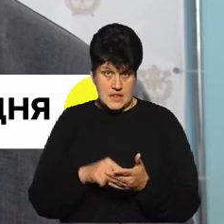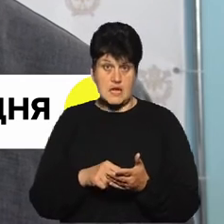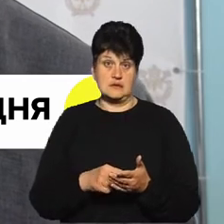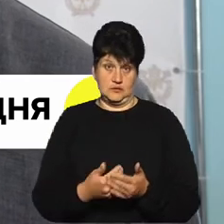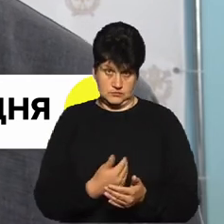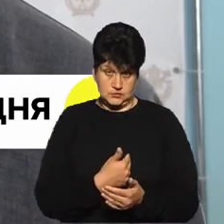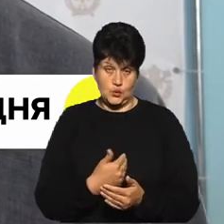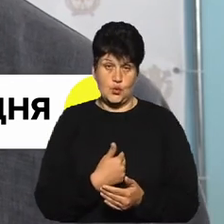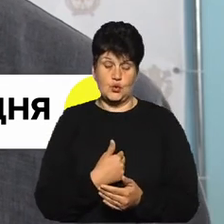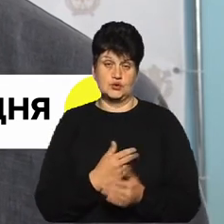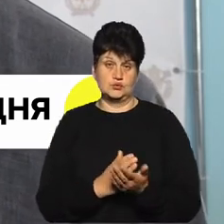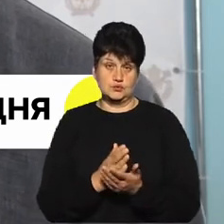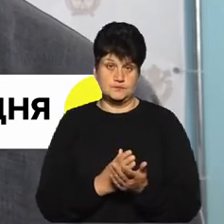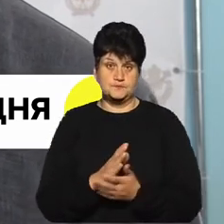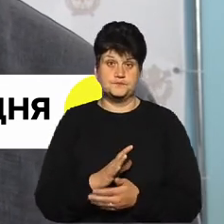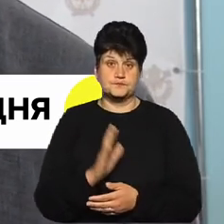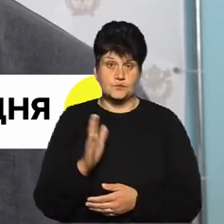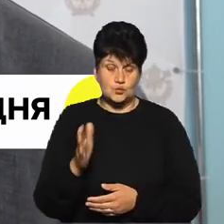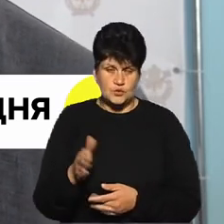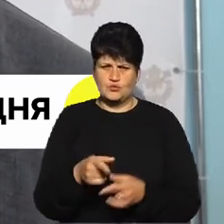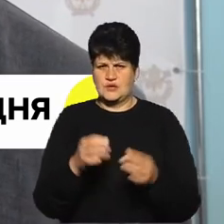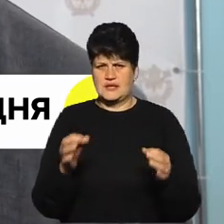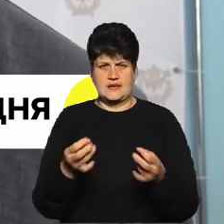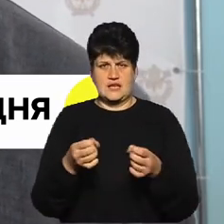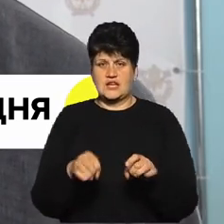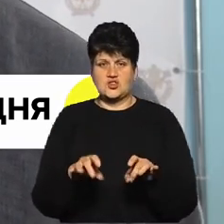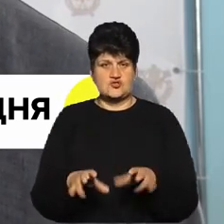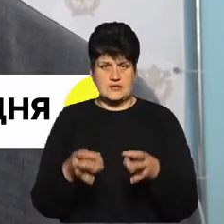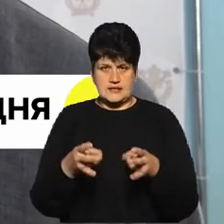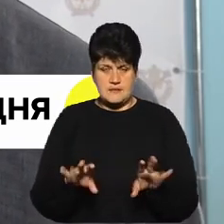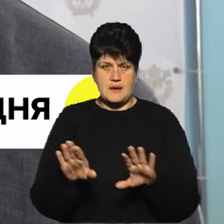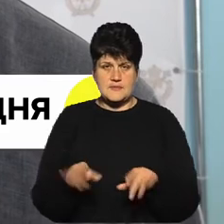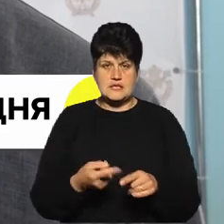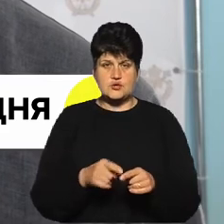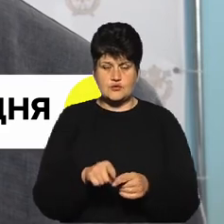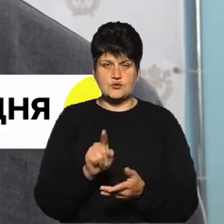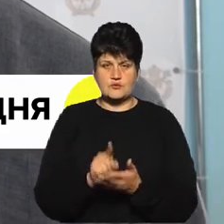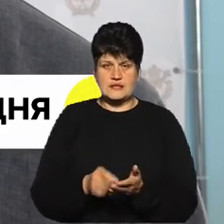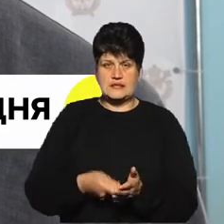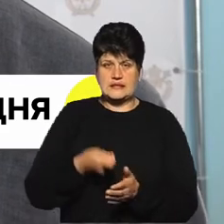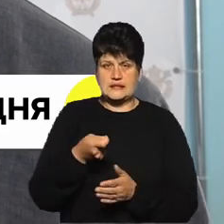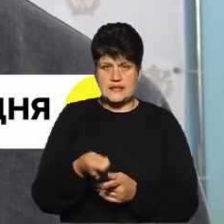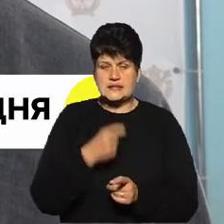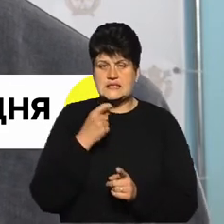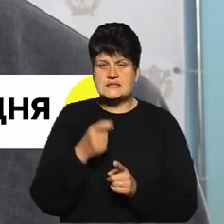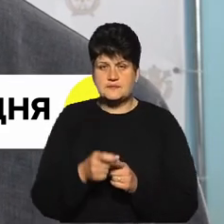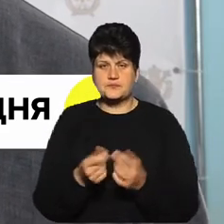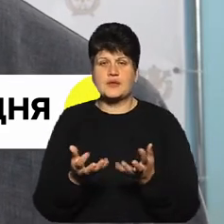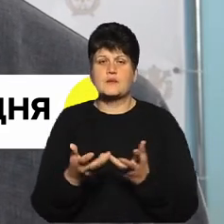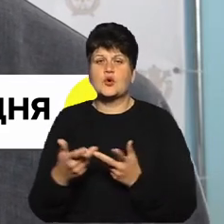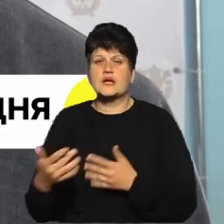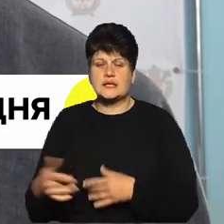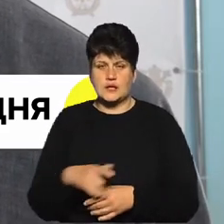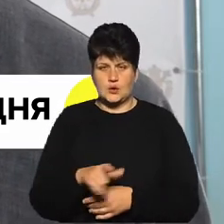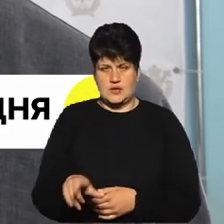щоб звершилося богослужіння, йому додаткових більше ніяких рішень не треба. Але він просто після цього зобов'язаний подати звіт про кількість людей, які бажали